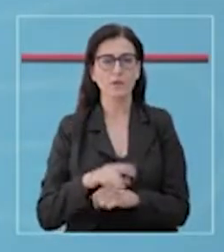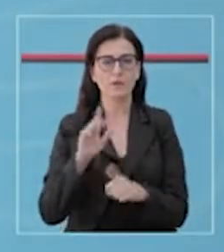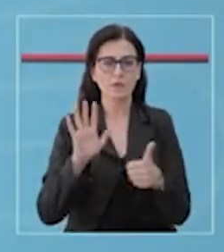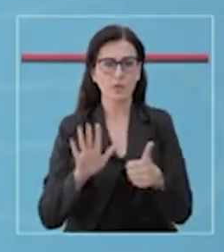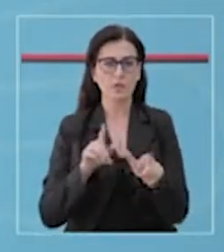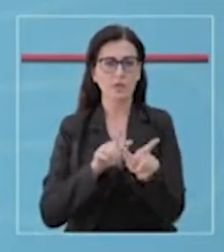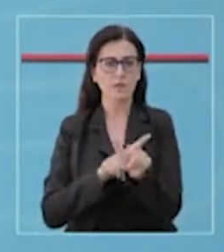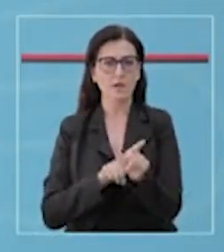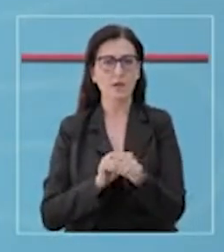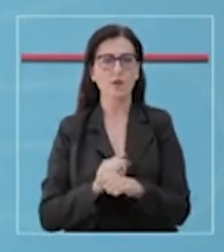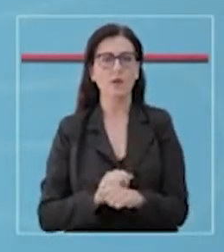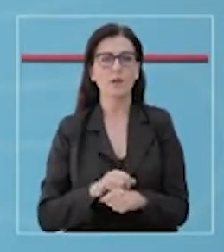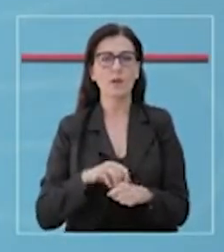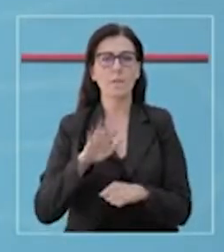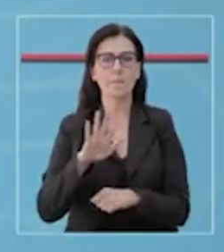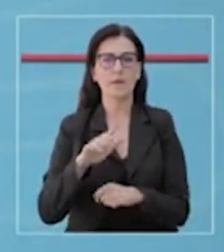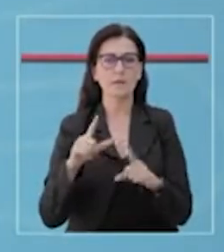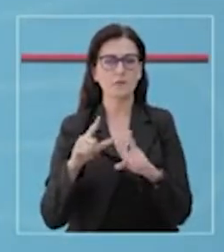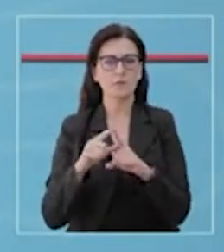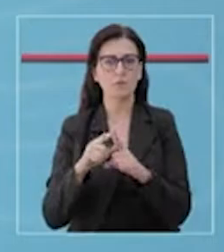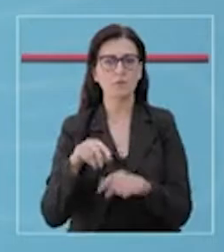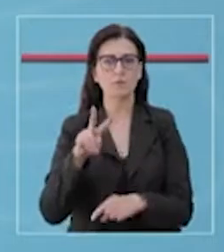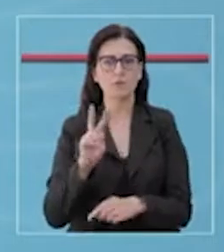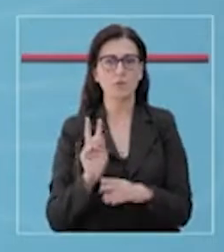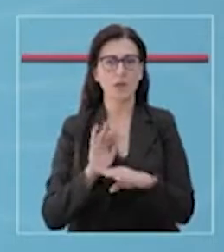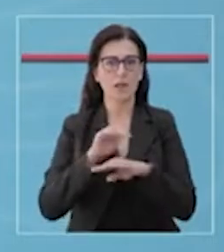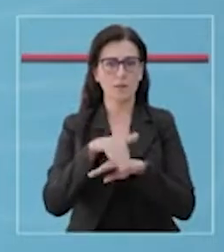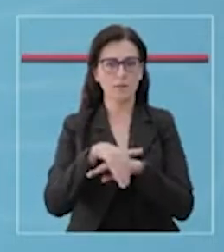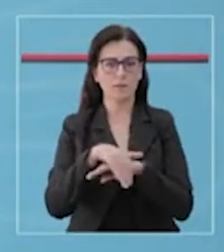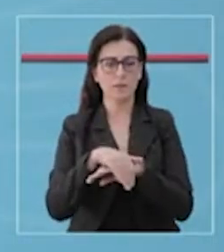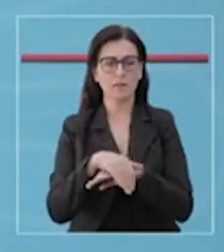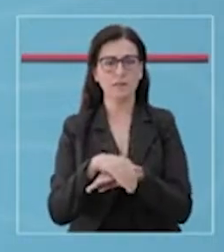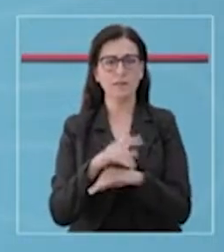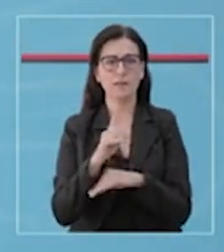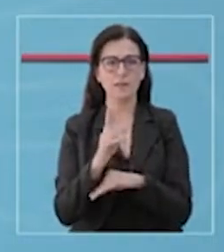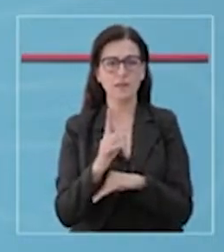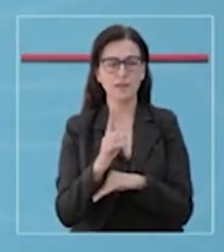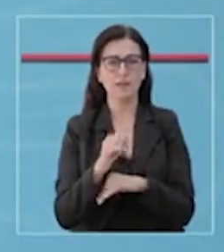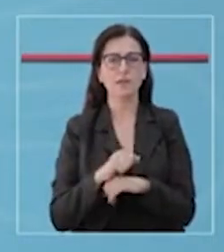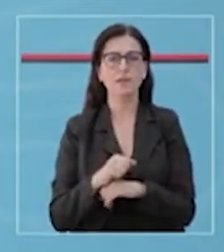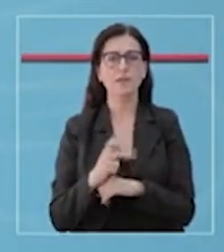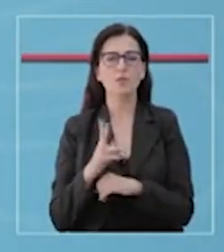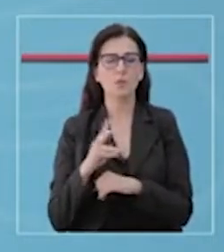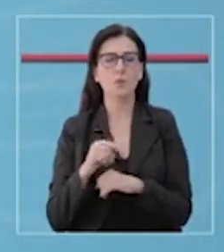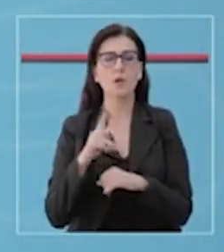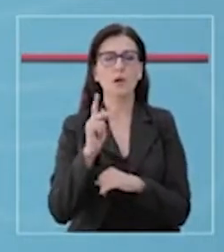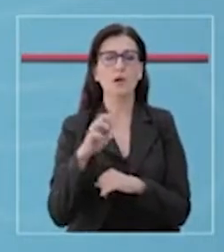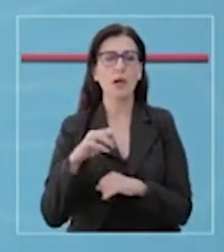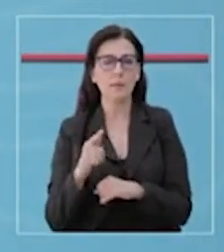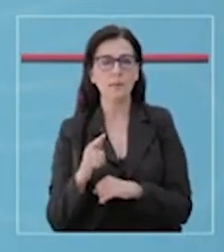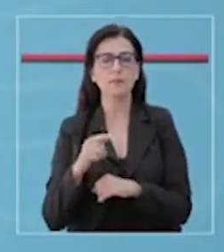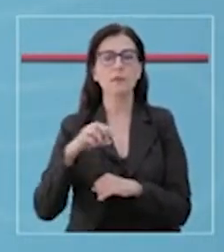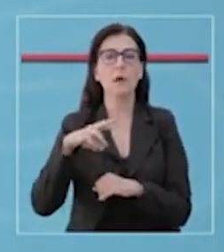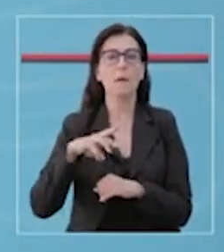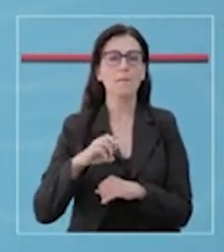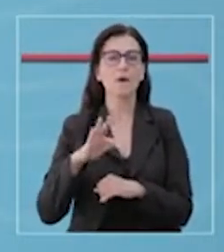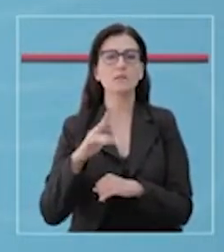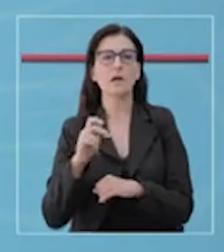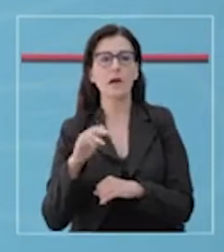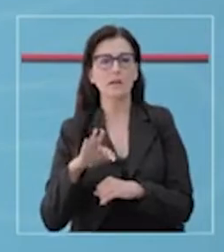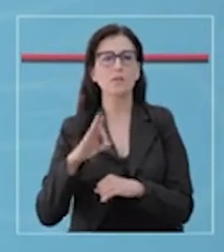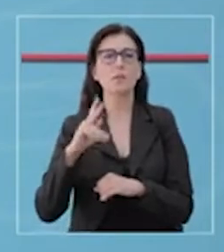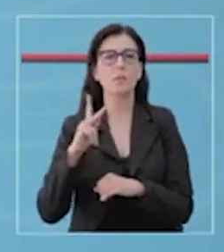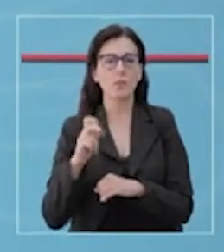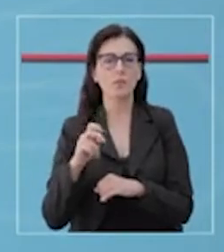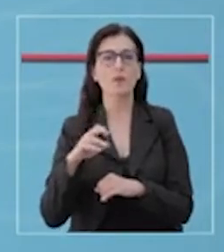Vlorë, 5 në Durrës, 2 në Elbasan dhe nga një rast përkatësisht në Kamës, Mallakastër, Puk dhe